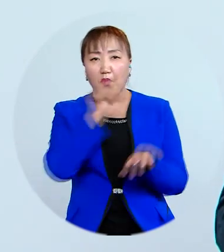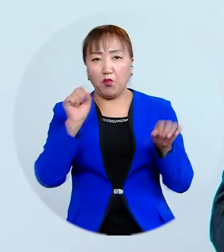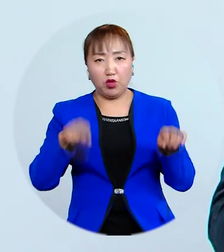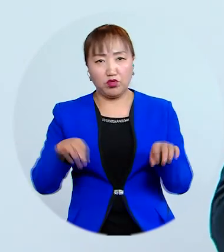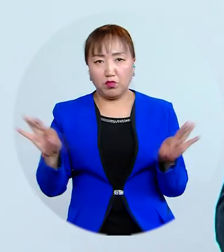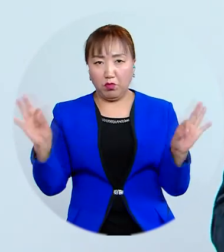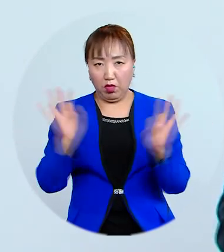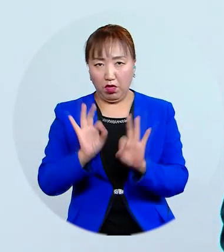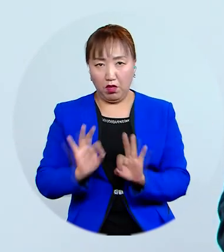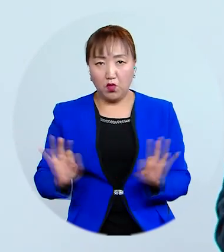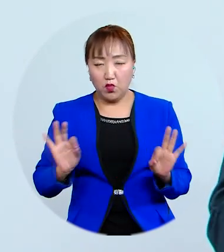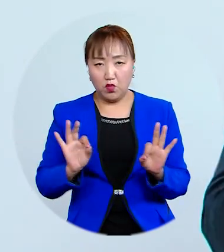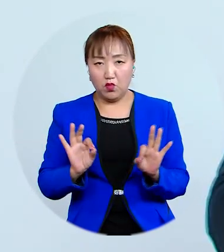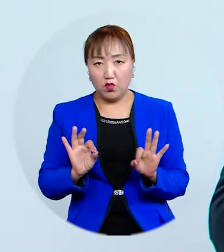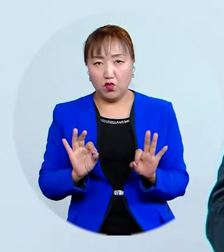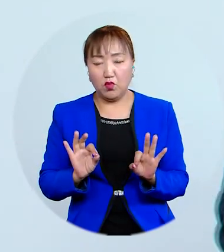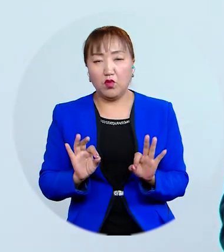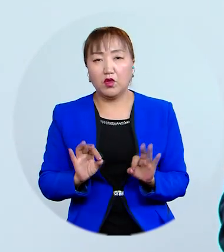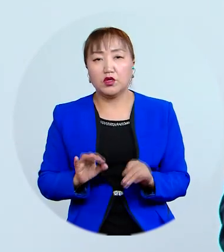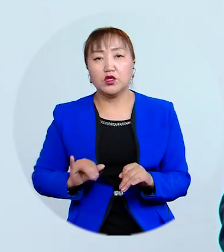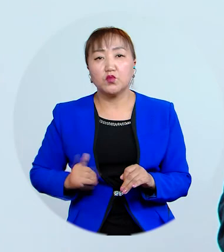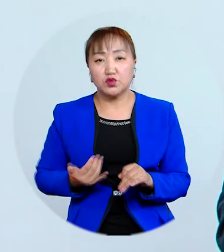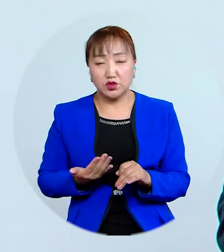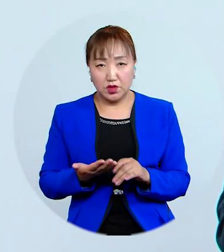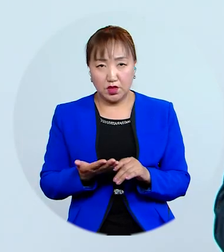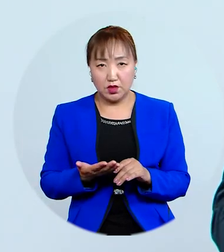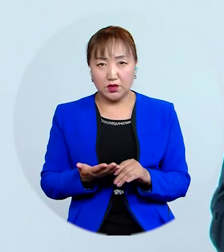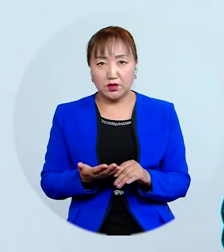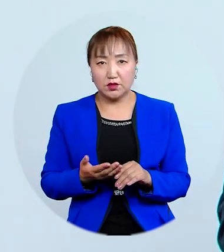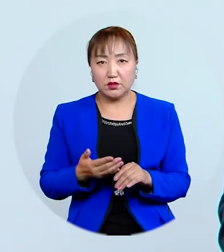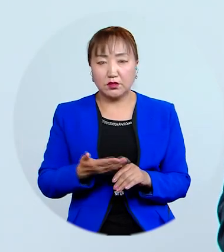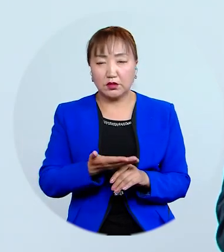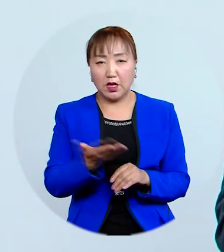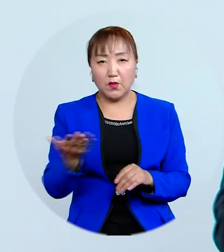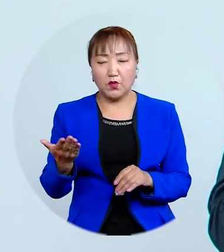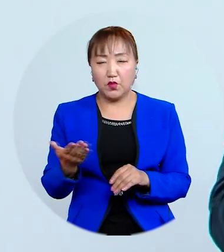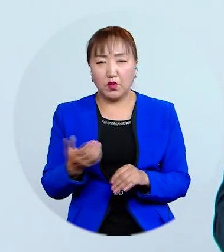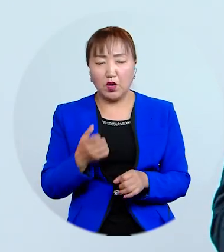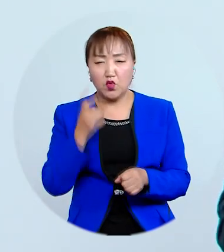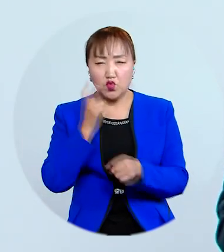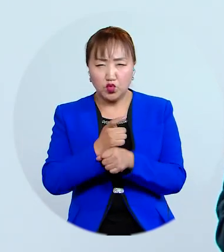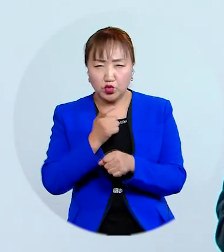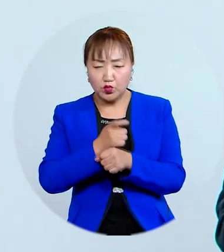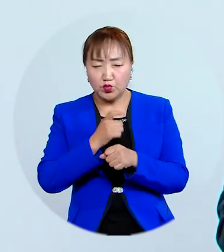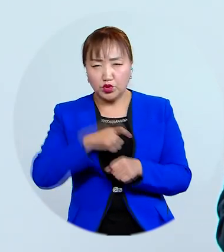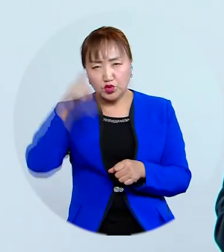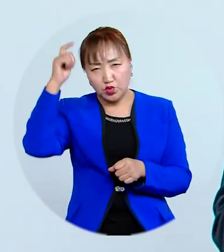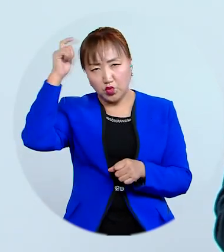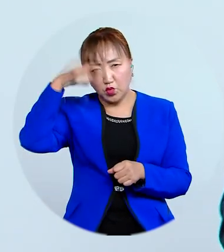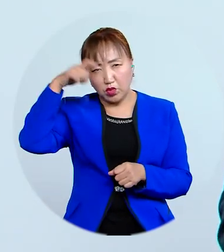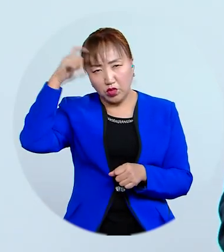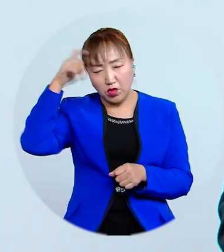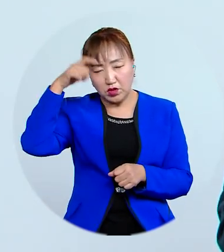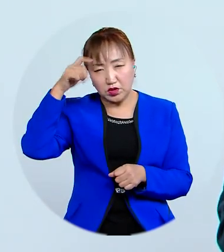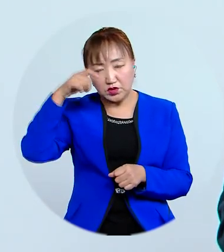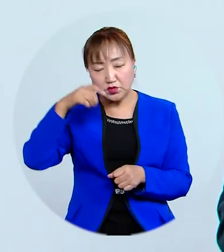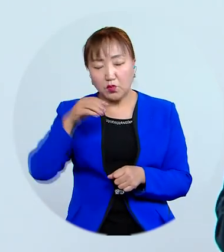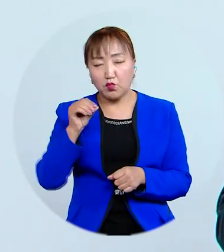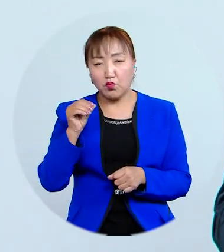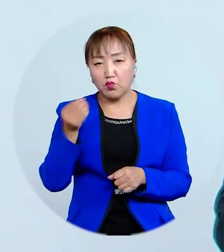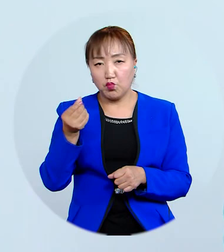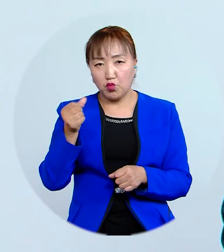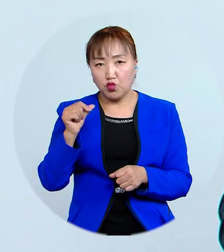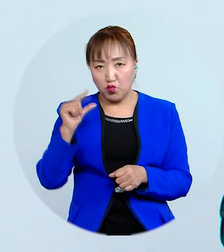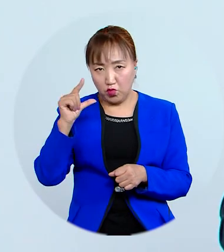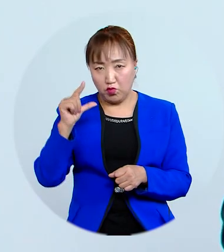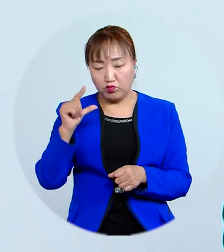хөрөнгө одоо хэд дахин өснө хэд дахин та баяжна гэсэн ойлголт бол ховор өгдөө шүү. Таны одоо хөдөлмөрлж хөсөө одоо урсгаж